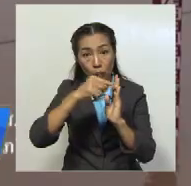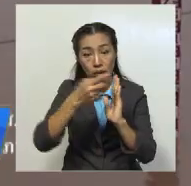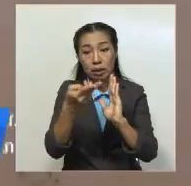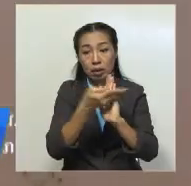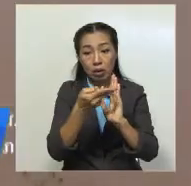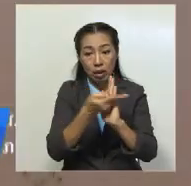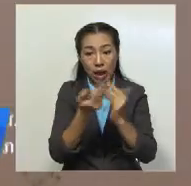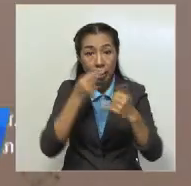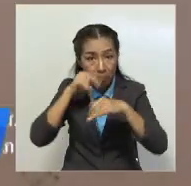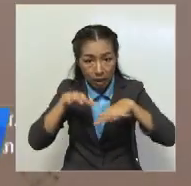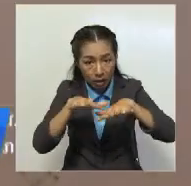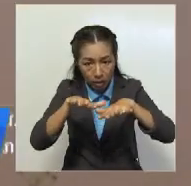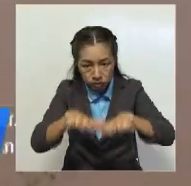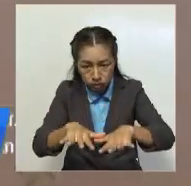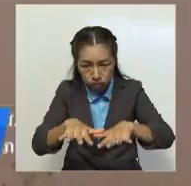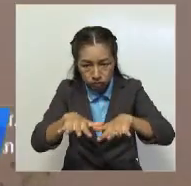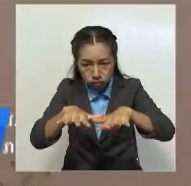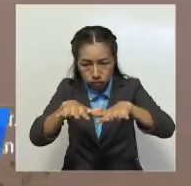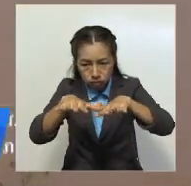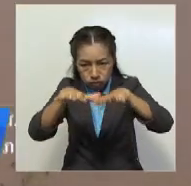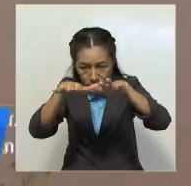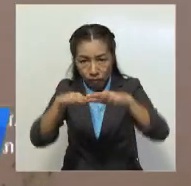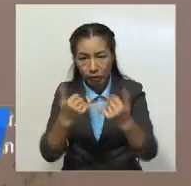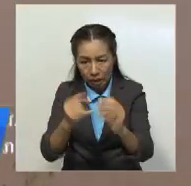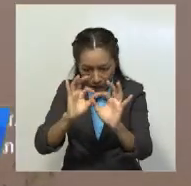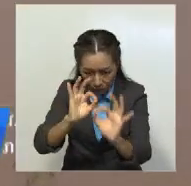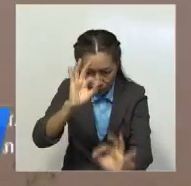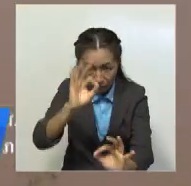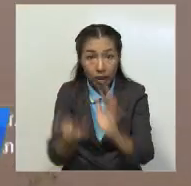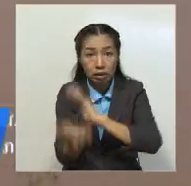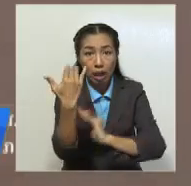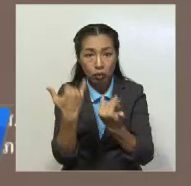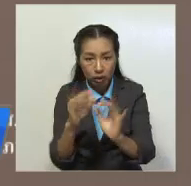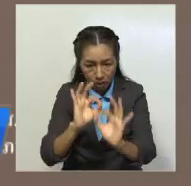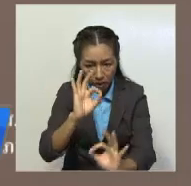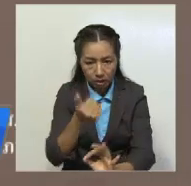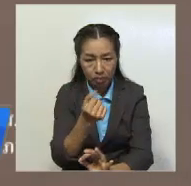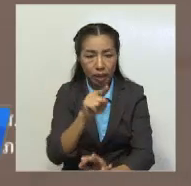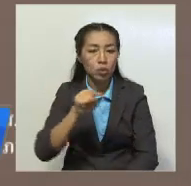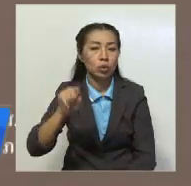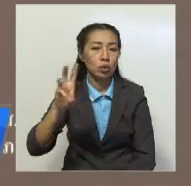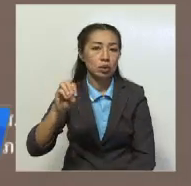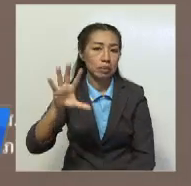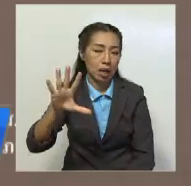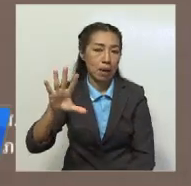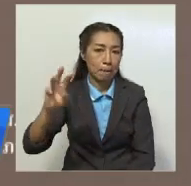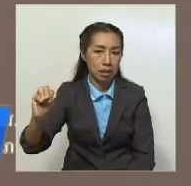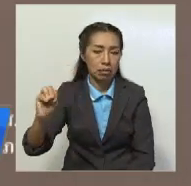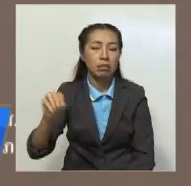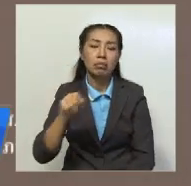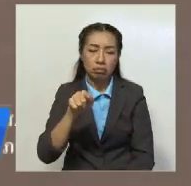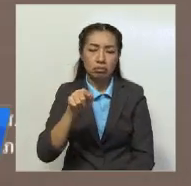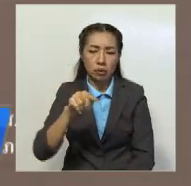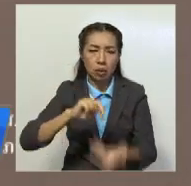วัดหนองคายค่ะวันนี้ระดับน้ำสูงขึ้นต่อเนื่องโดยวัดได้ในช่วงเช้าวันนี้นะคะ11เมตร65เซนติเมตร